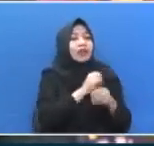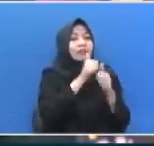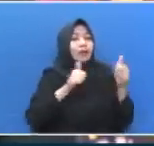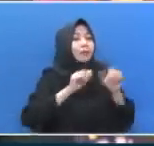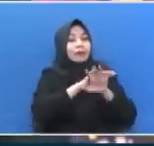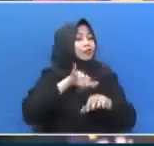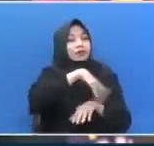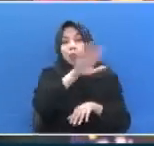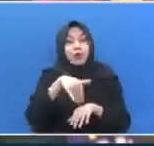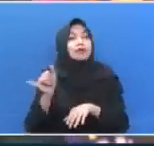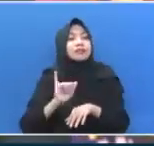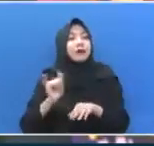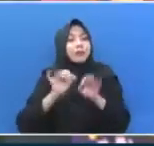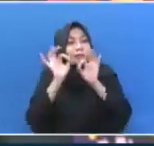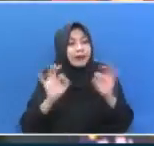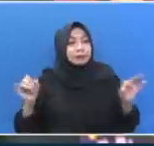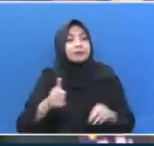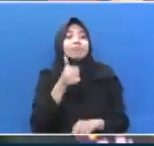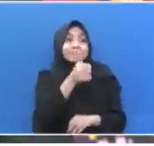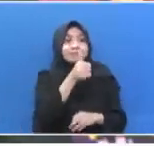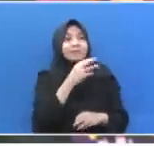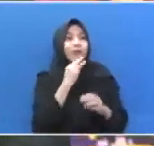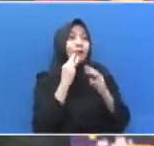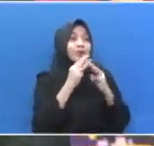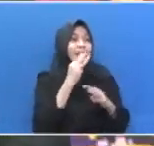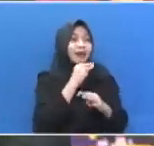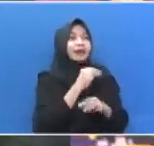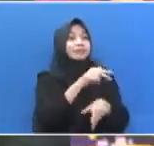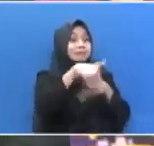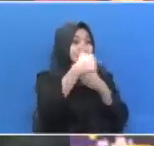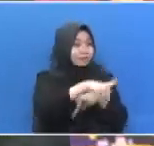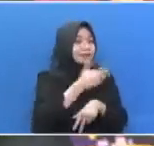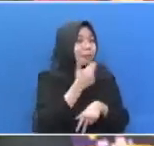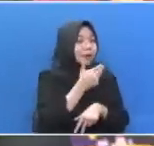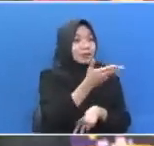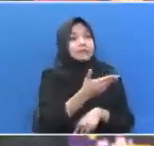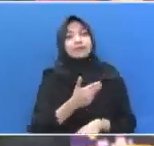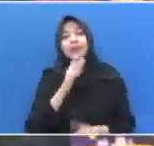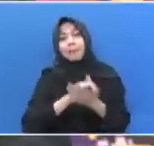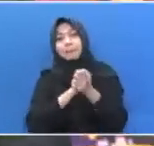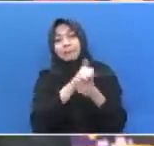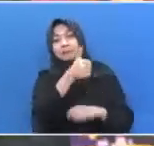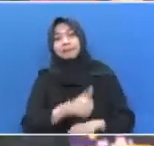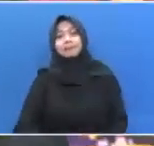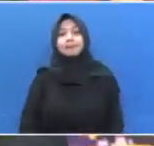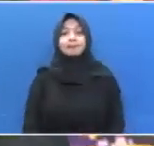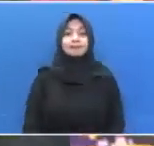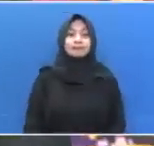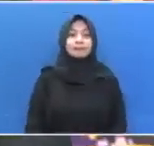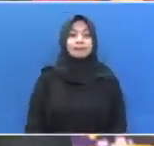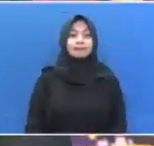Terima kasih politik dari direktur eksekutif parameter politik Mas Adi Prayitno telah bergabung bersama kami di Kompas malam Salam sehat Mas tadi